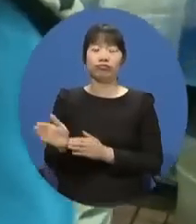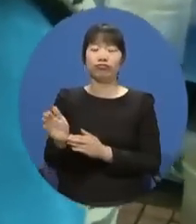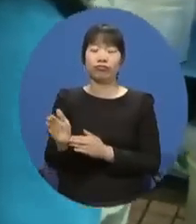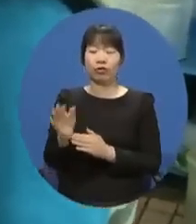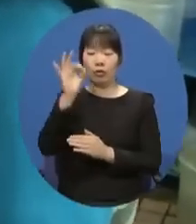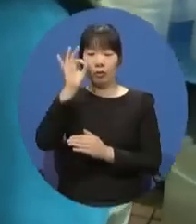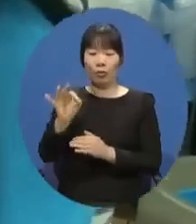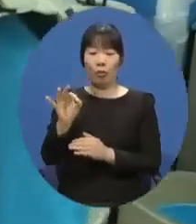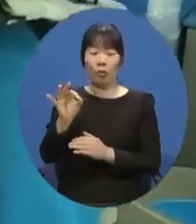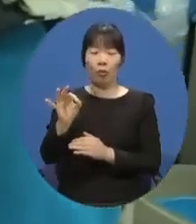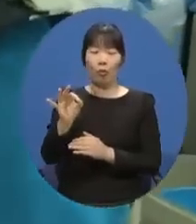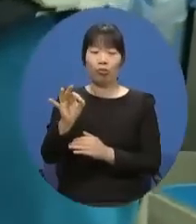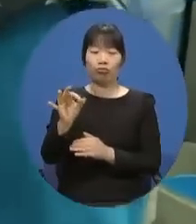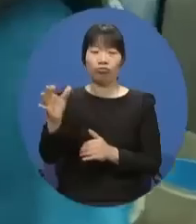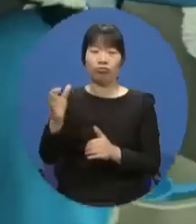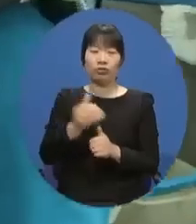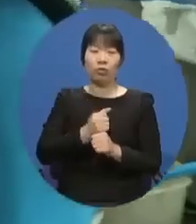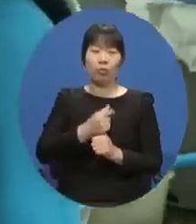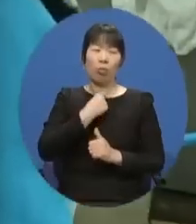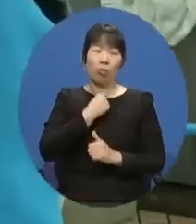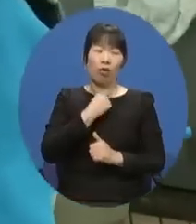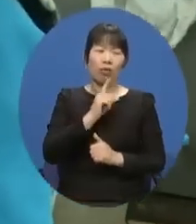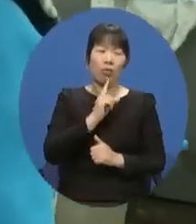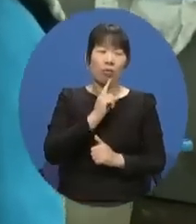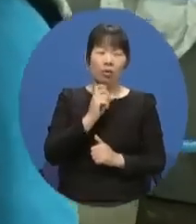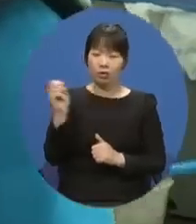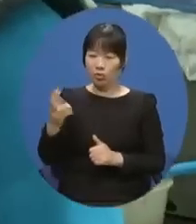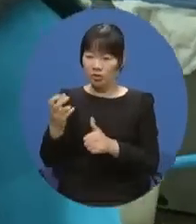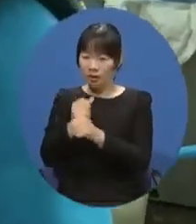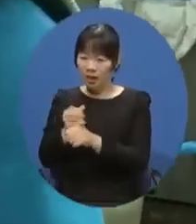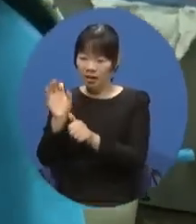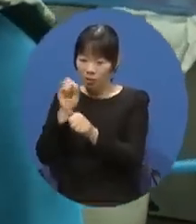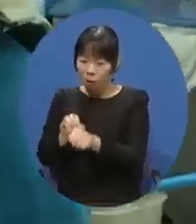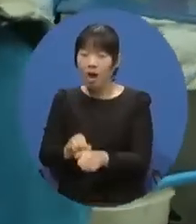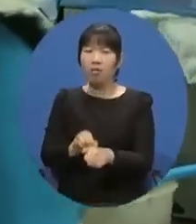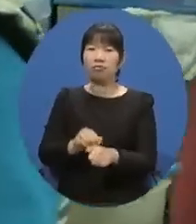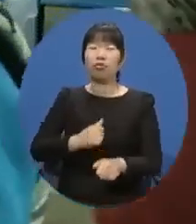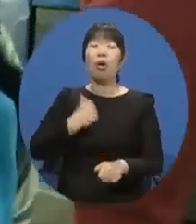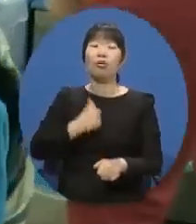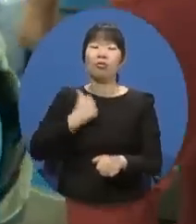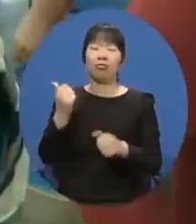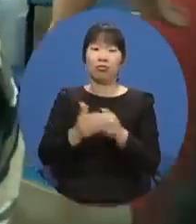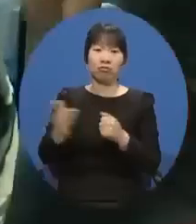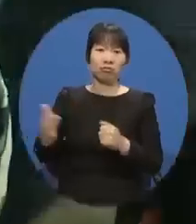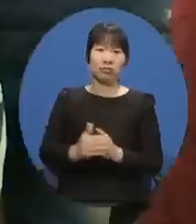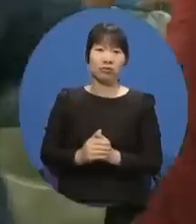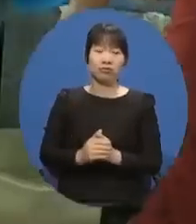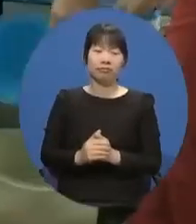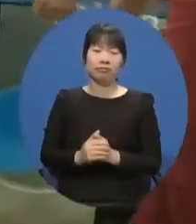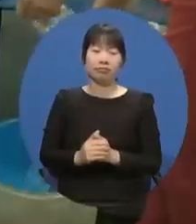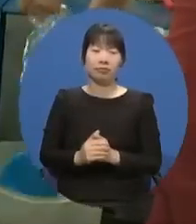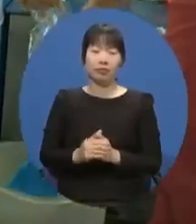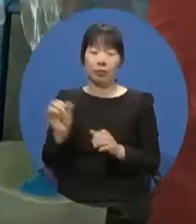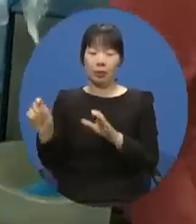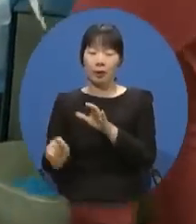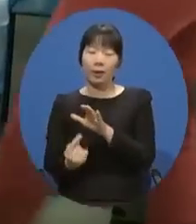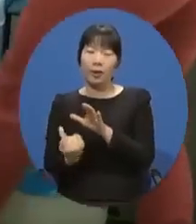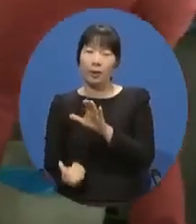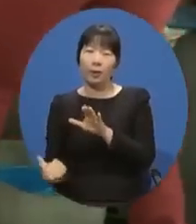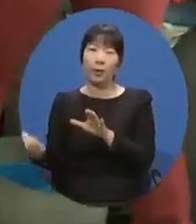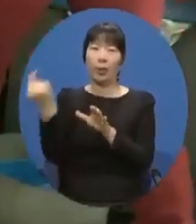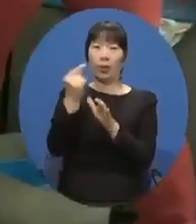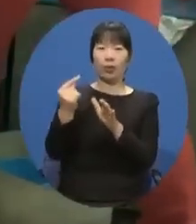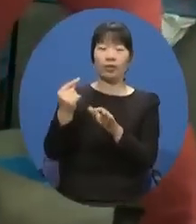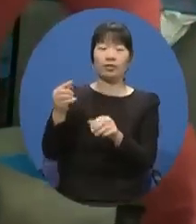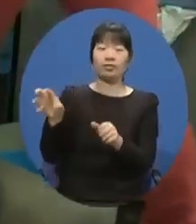물고기를 보자마자 잡고 싶어하는 고야. 또 잡으면 깨물은데 화나서 툭 튀어 올라와가지고 고야를 깨물